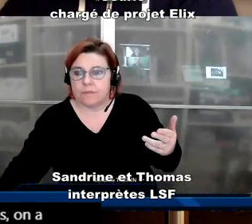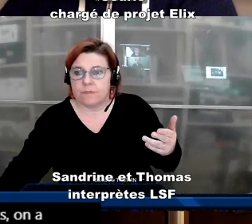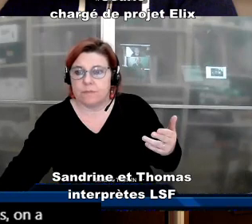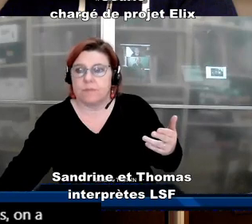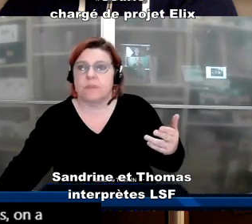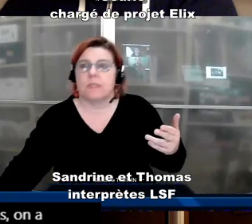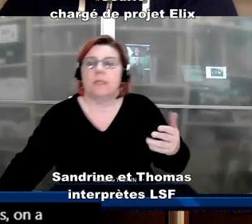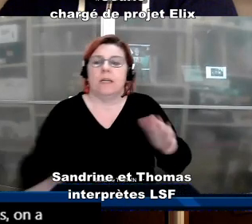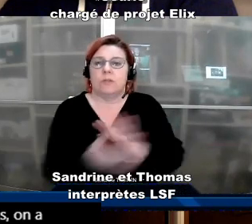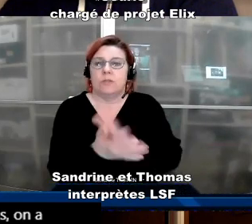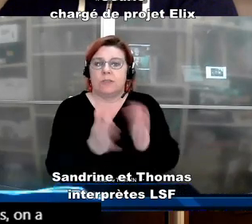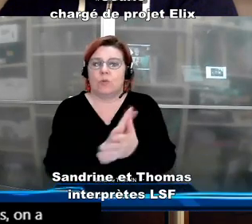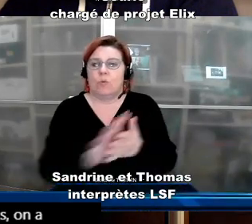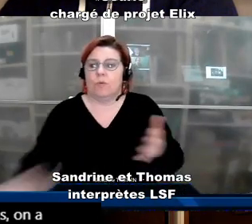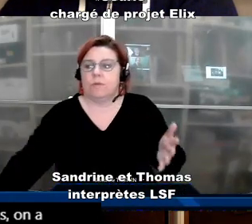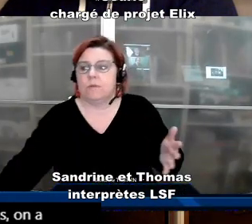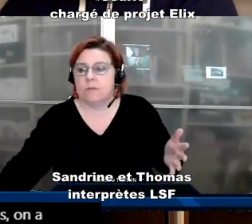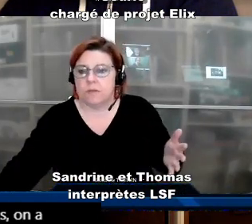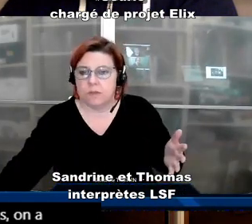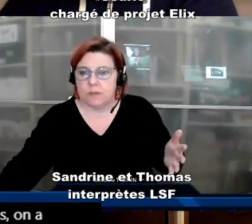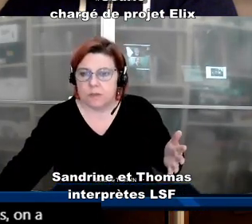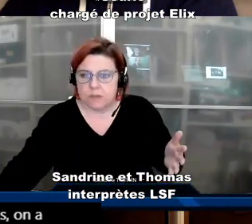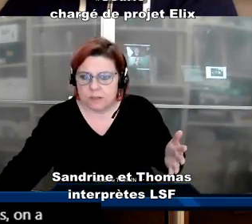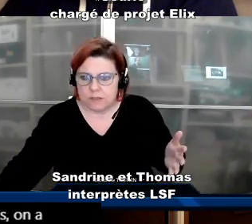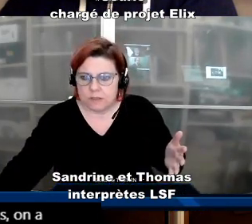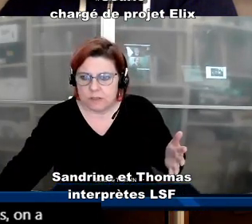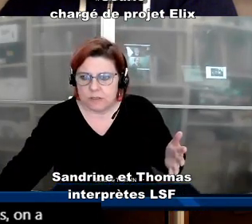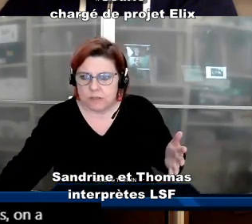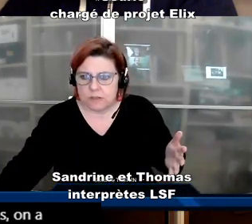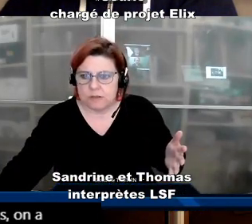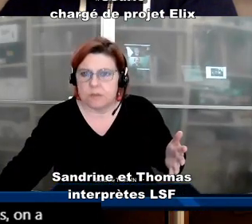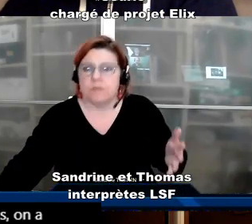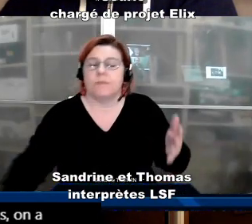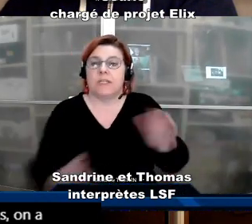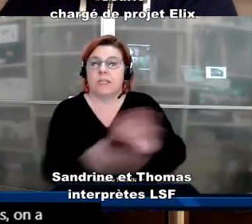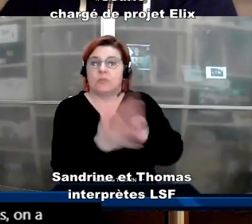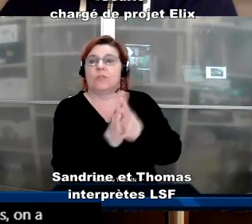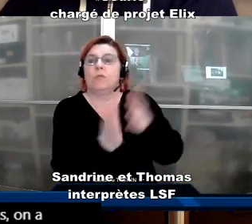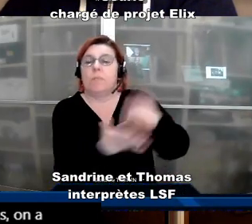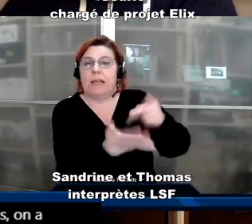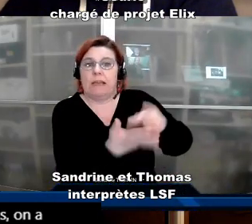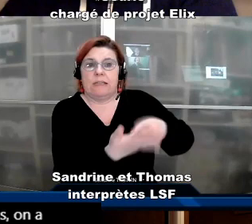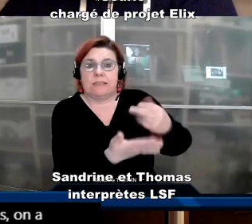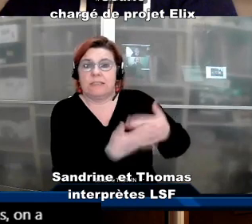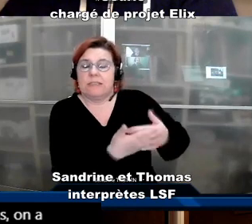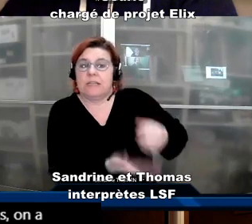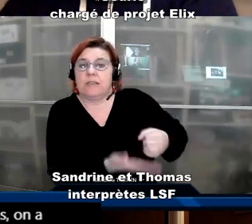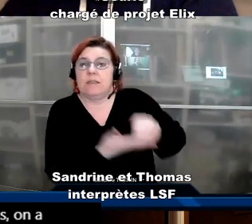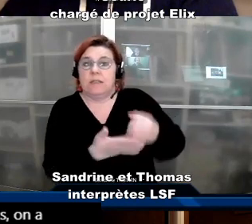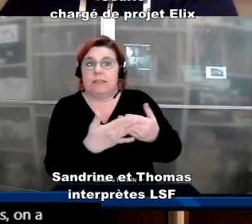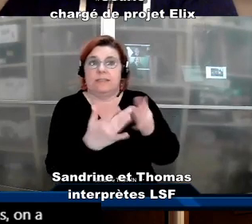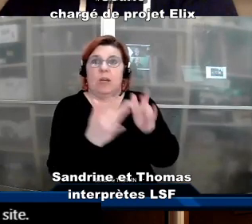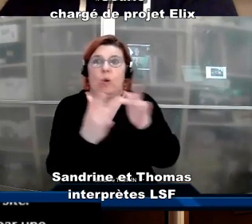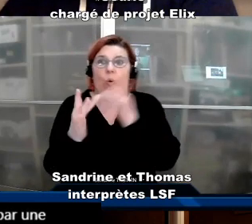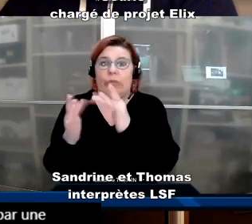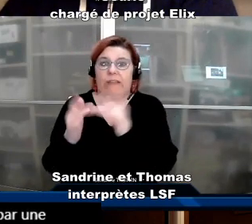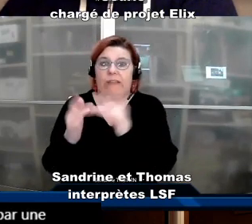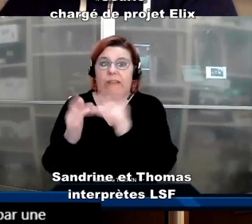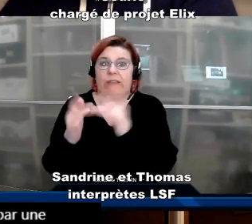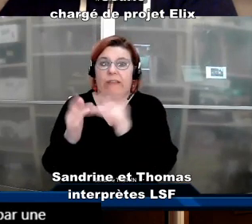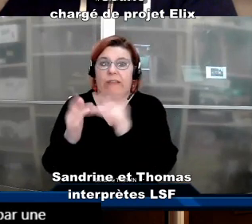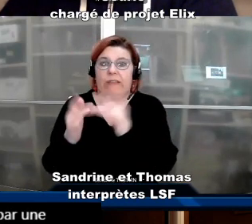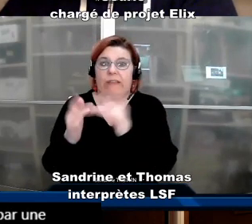en relation des associations comme les nôtres avec des sociétés, des grandes sociétés informatiques.